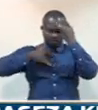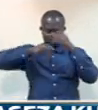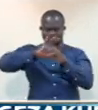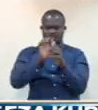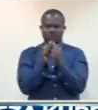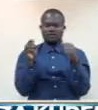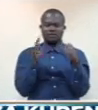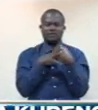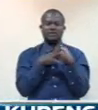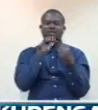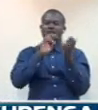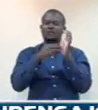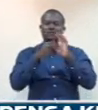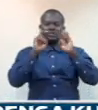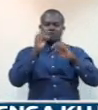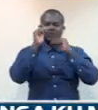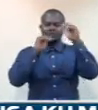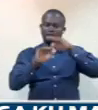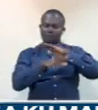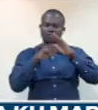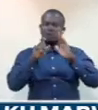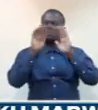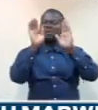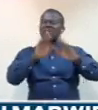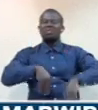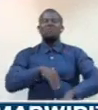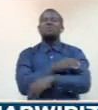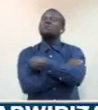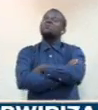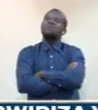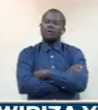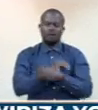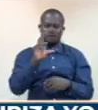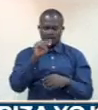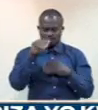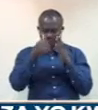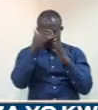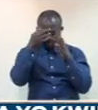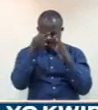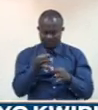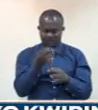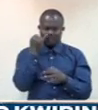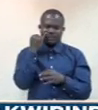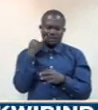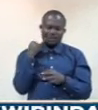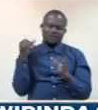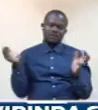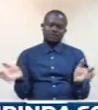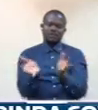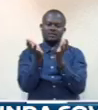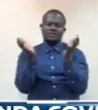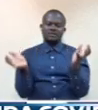COVID-19 ntibisobanuye ko inzego z'ibanze zikwiye gusinzira ahubwo ngo hakwiye gukazwa ingamba imikorere